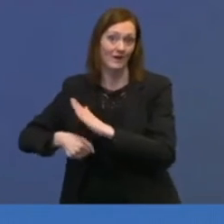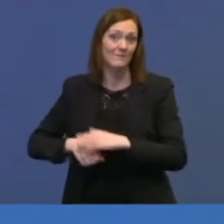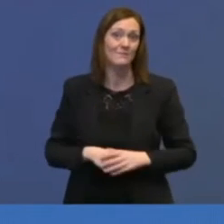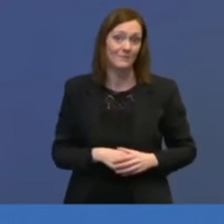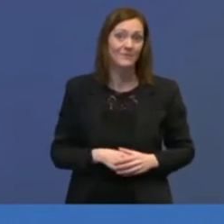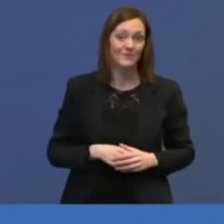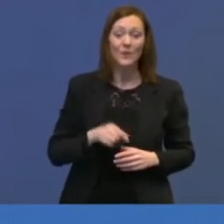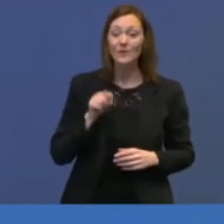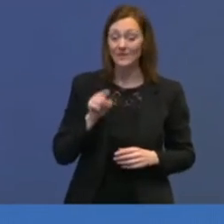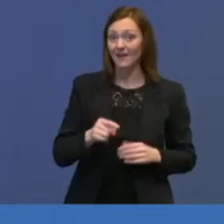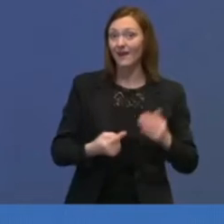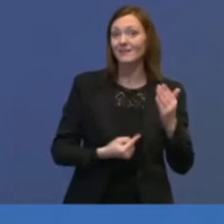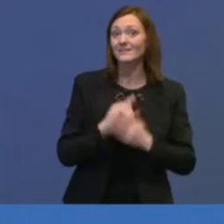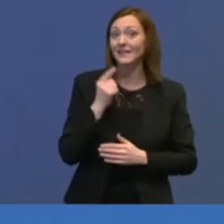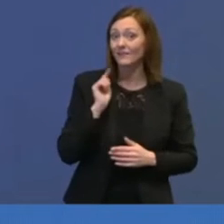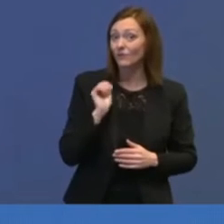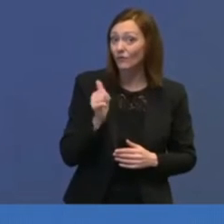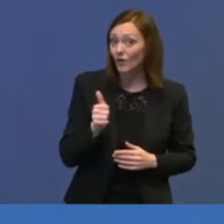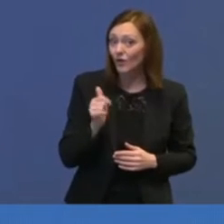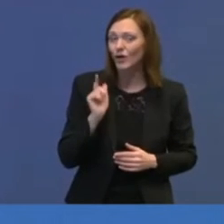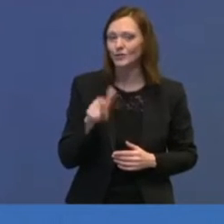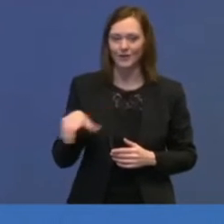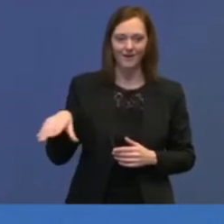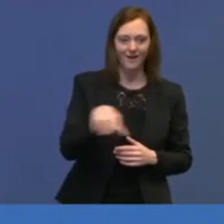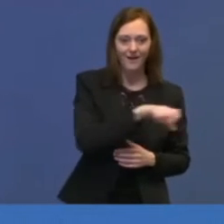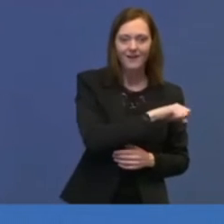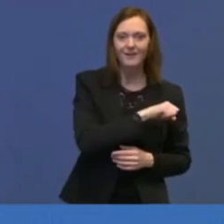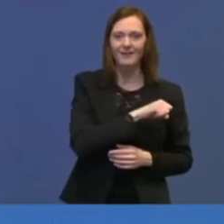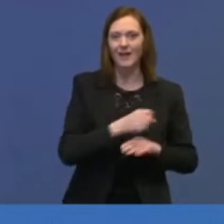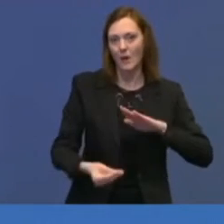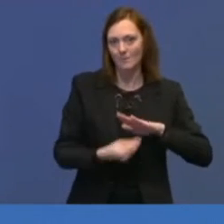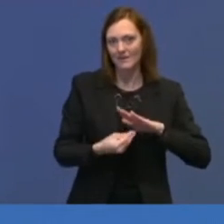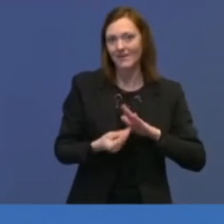Wa xaana sabab u ah in tadqoor dani samayyan tadal.